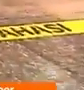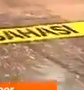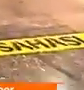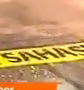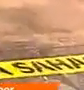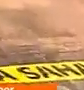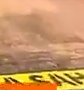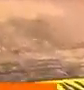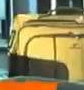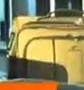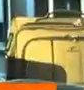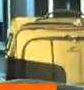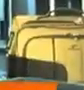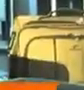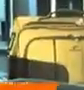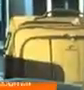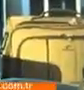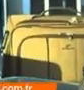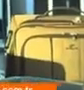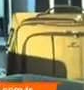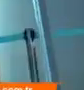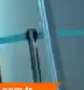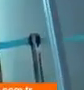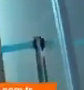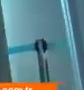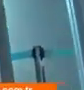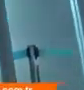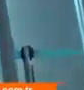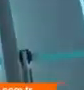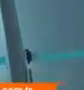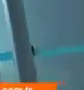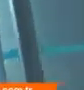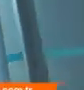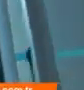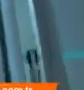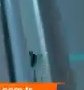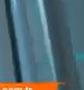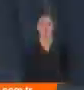bilmediğimiz zorlukları var mı? Ayrıntılar birazdan.